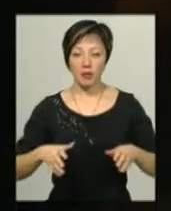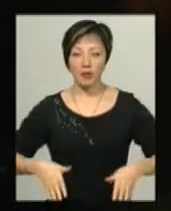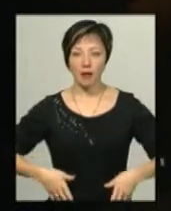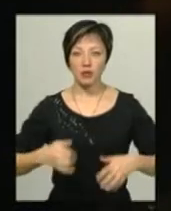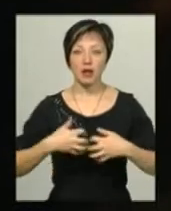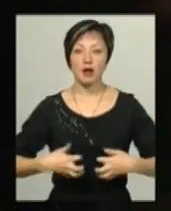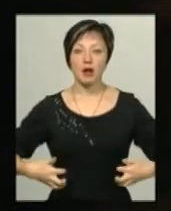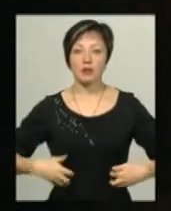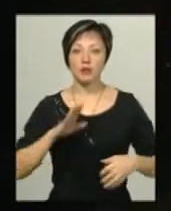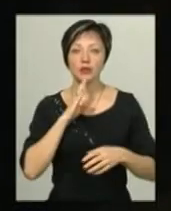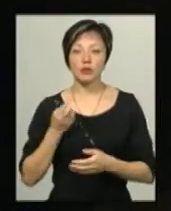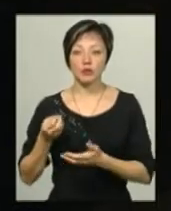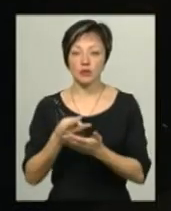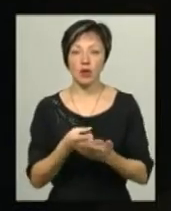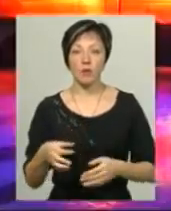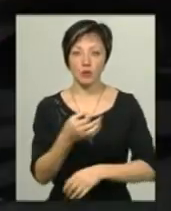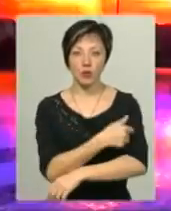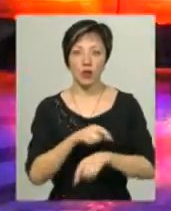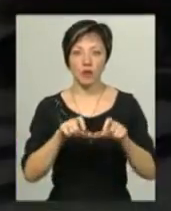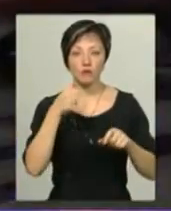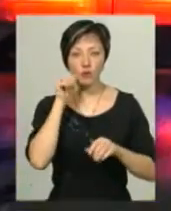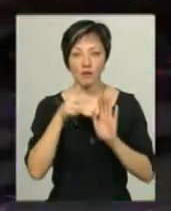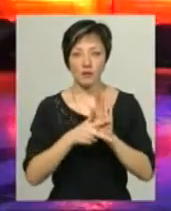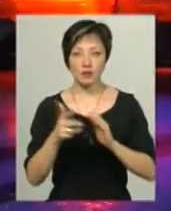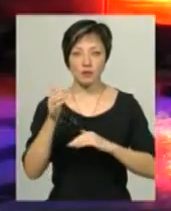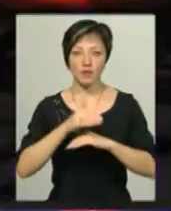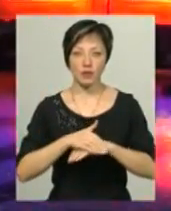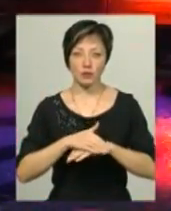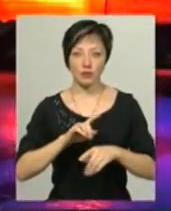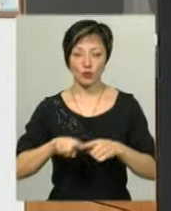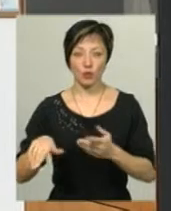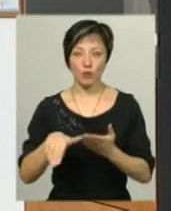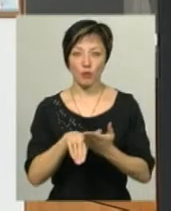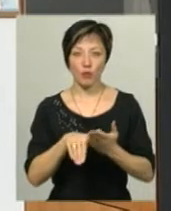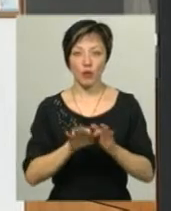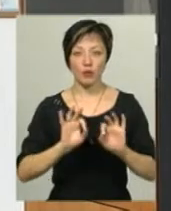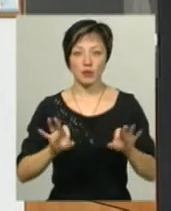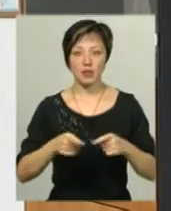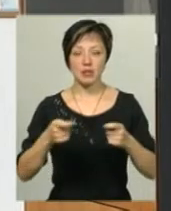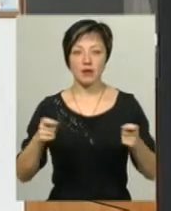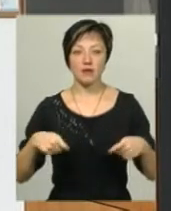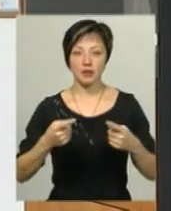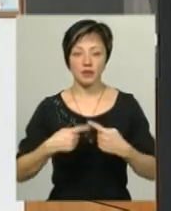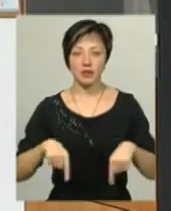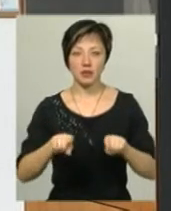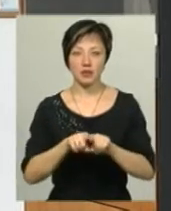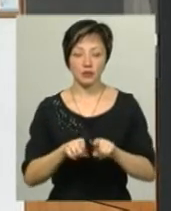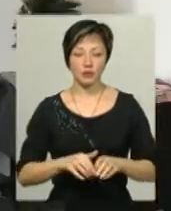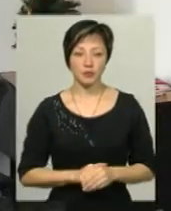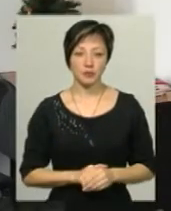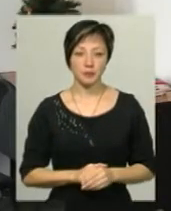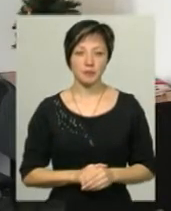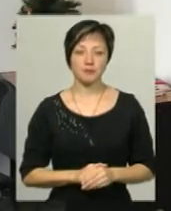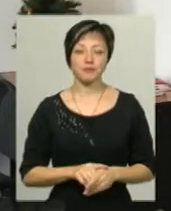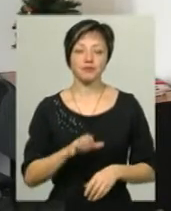тазу та ребер. Жінку доставили до обласної лікарні вчора о 8-й вечора каретою швидкої допомоги, розповідає завідуючий відділення Константин Карнаух.